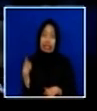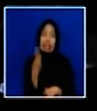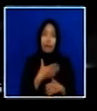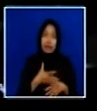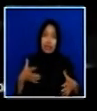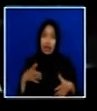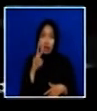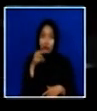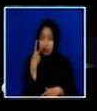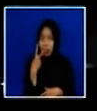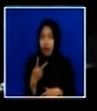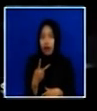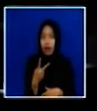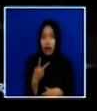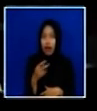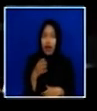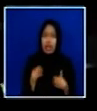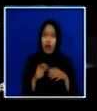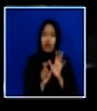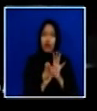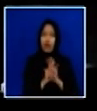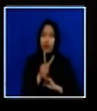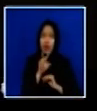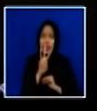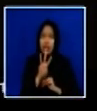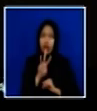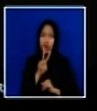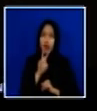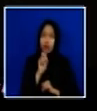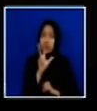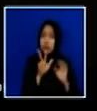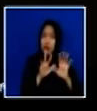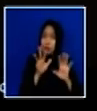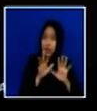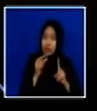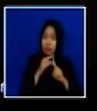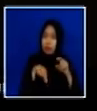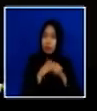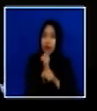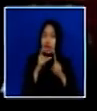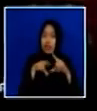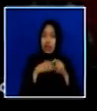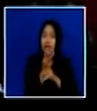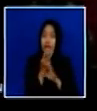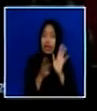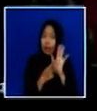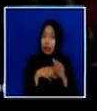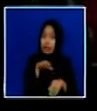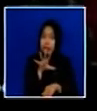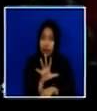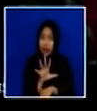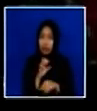seperti itulah menyikapi undang-undang nomor 23 tahun 2019 ini Pangdam 5 Brawijaya Mayor Jenderal TNI